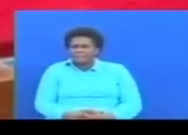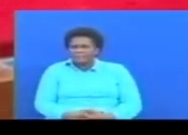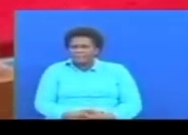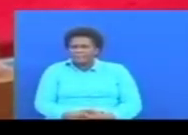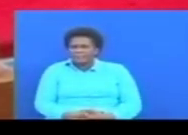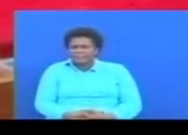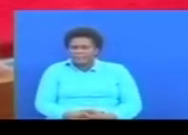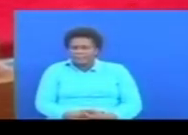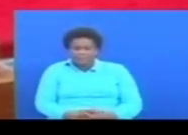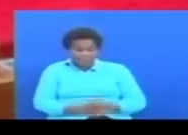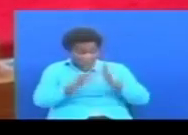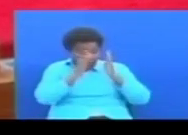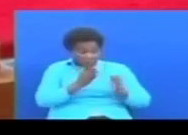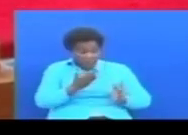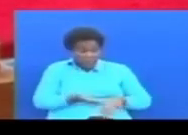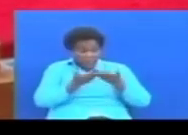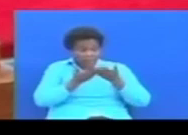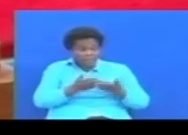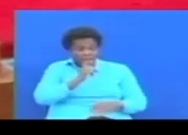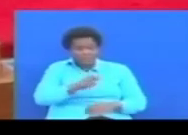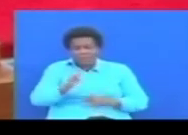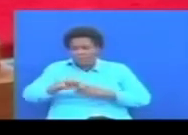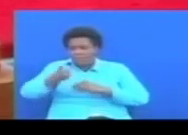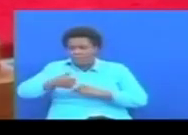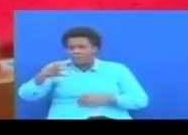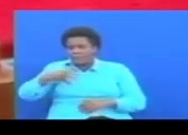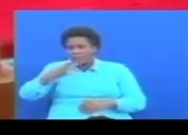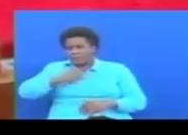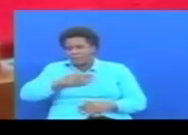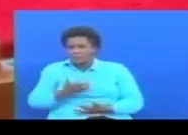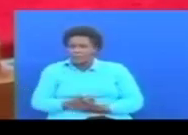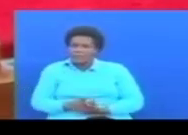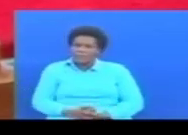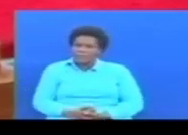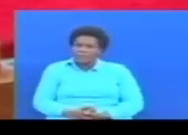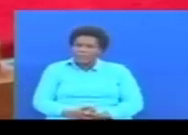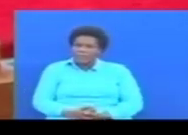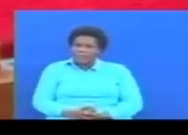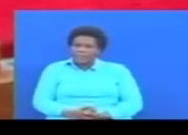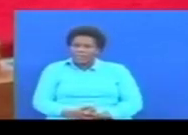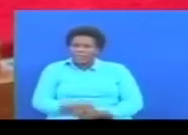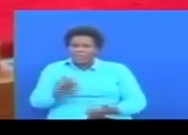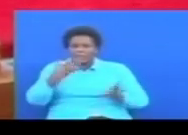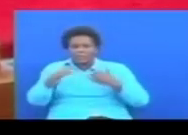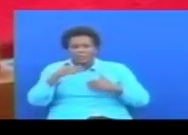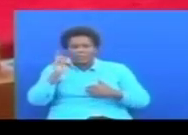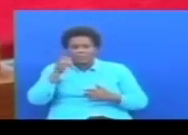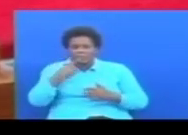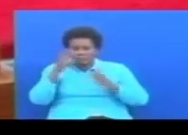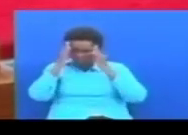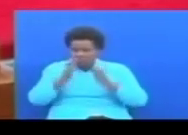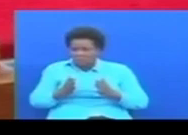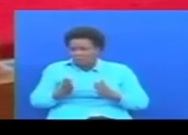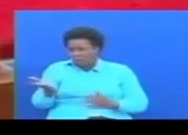Mheshimiwa Naibu Spika, kwa niaba ya Waziri wa Mambo ya Ndani ya Nchi, napenda kujibu swali la